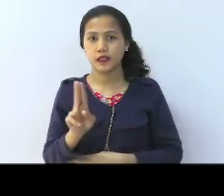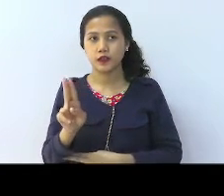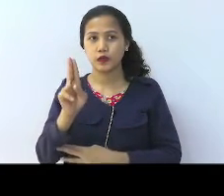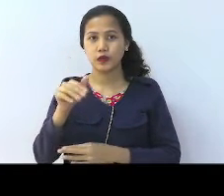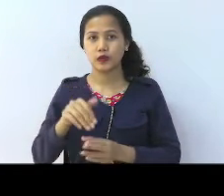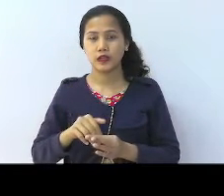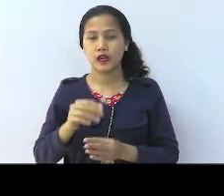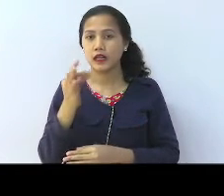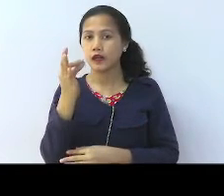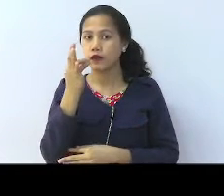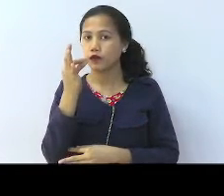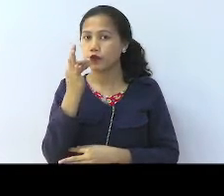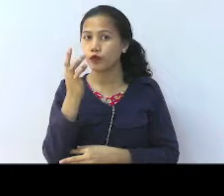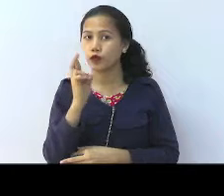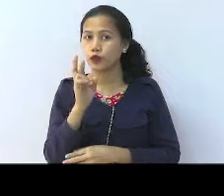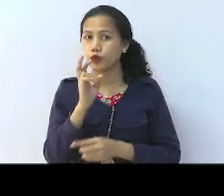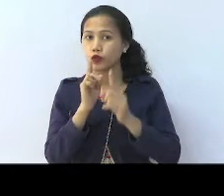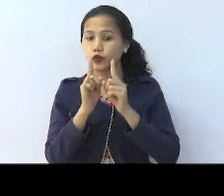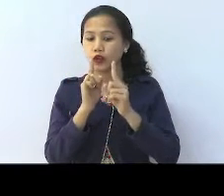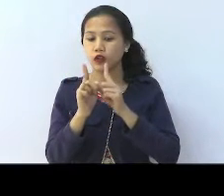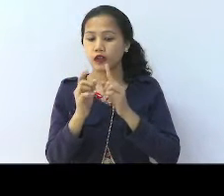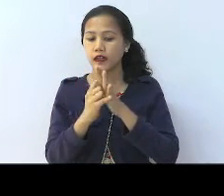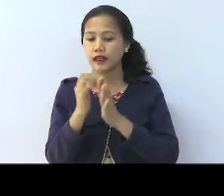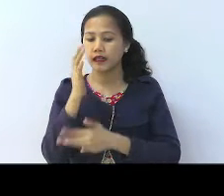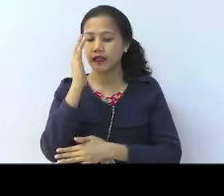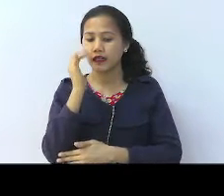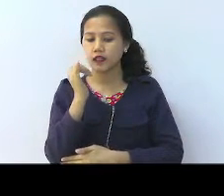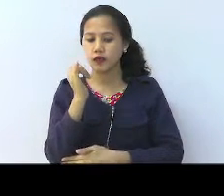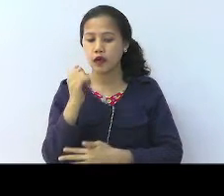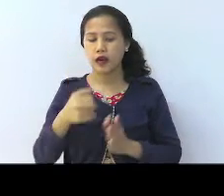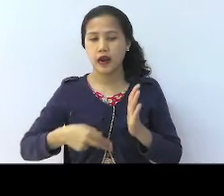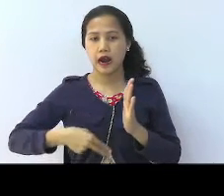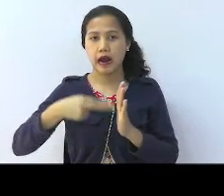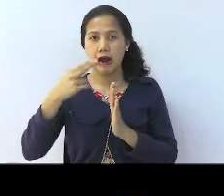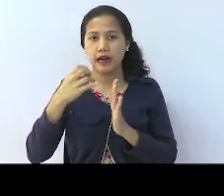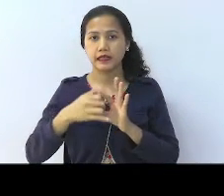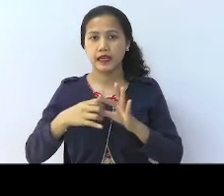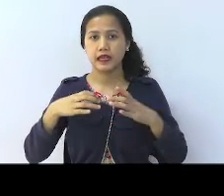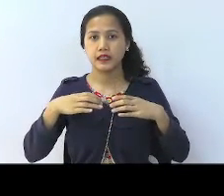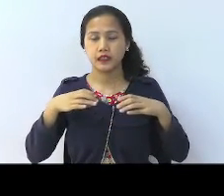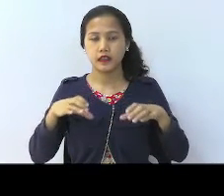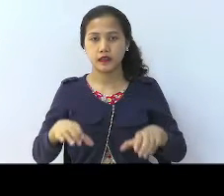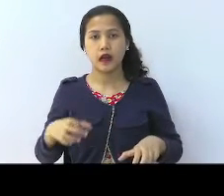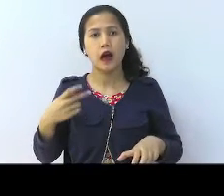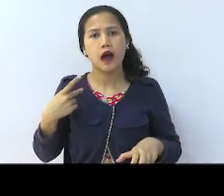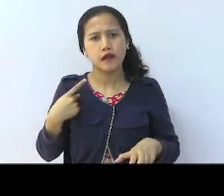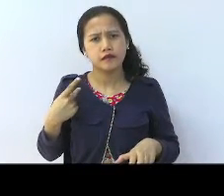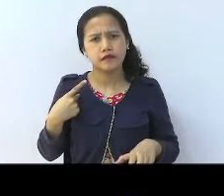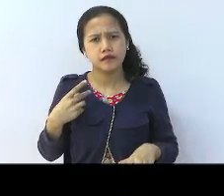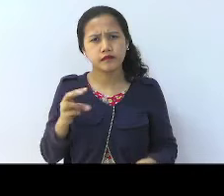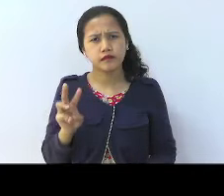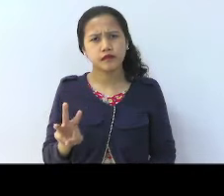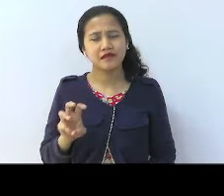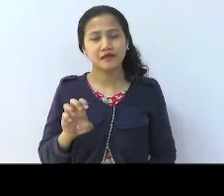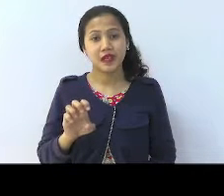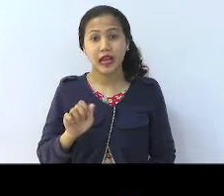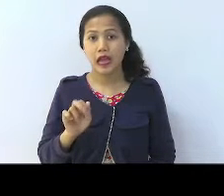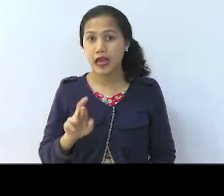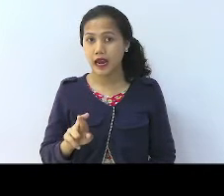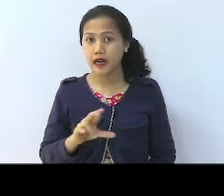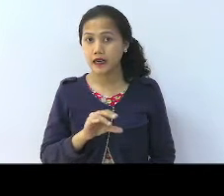pwede rin magkaroon ng osteoarthritis ang panga kasi joint din po ito na madalas gamitin. Dahil nga